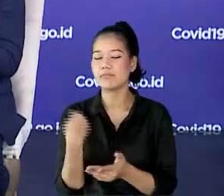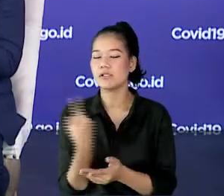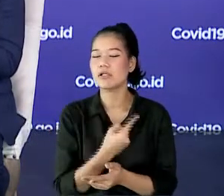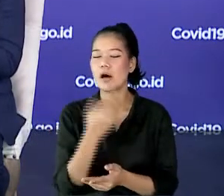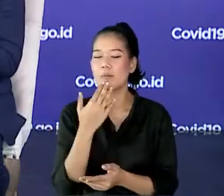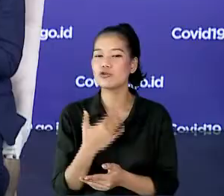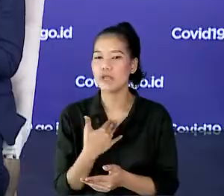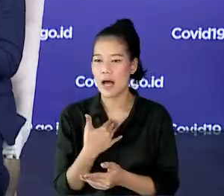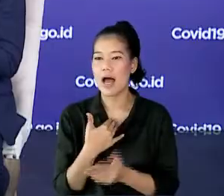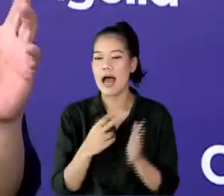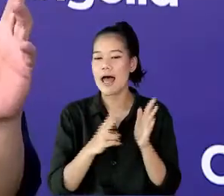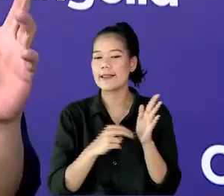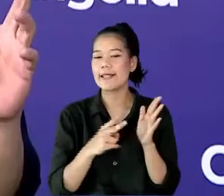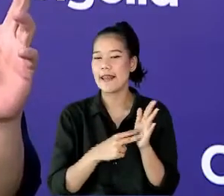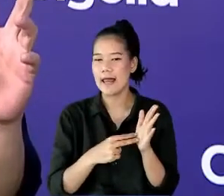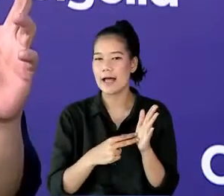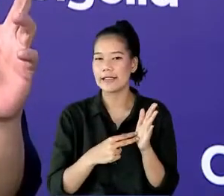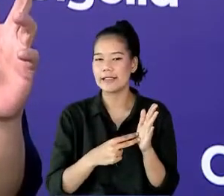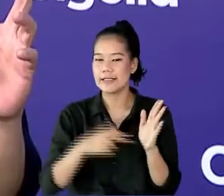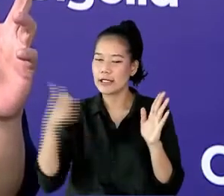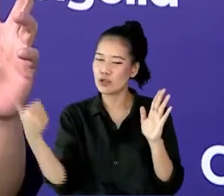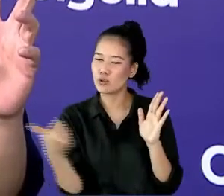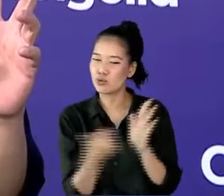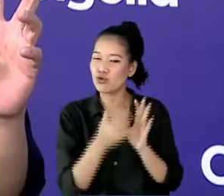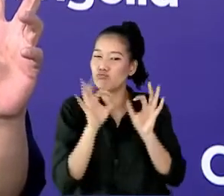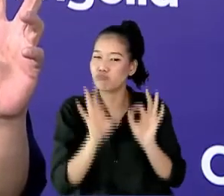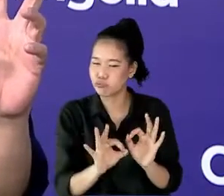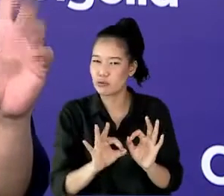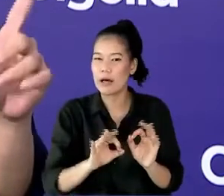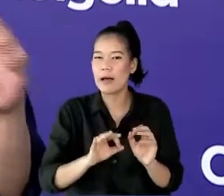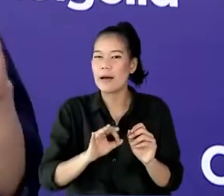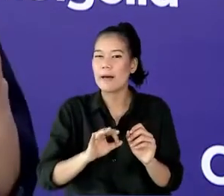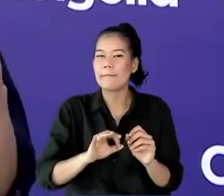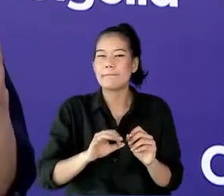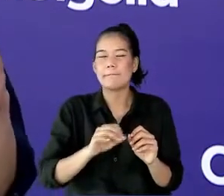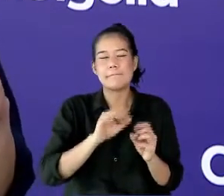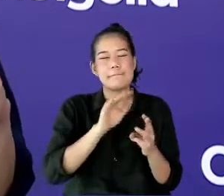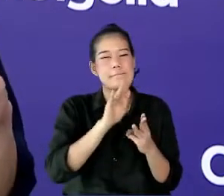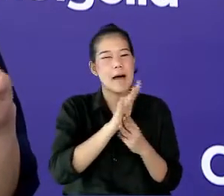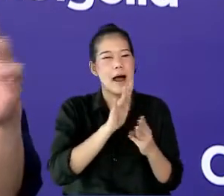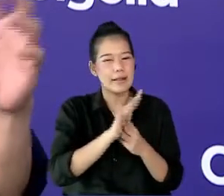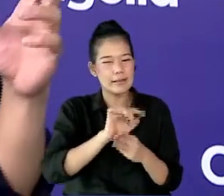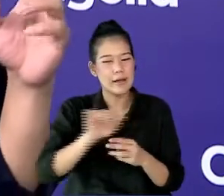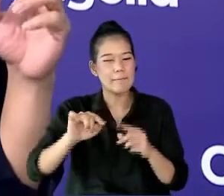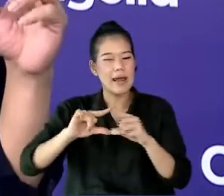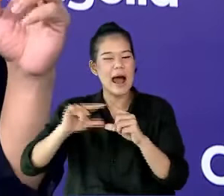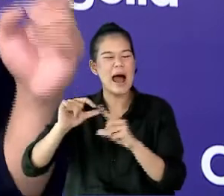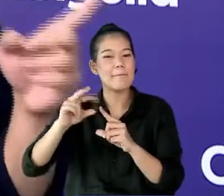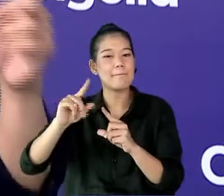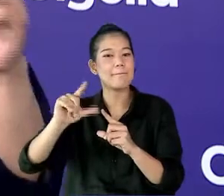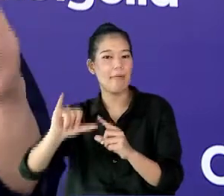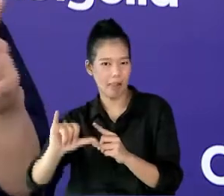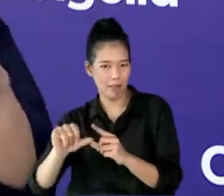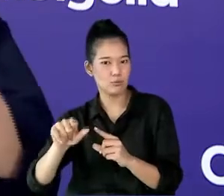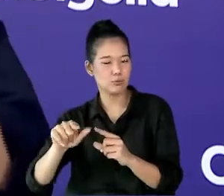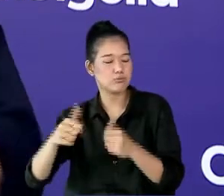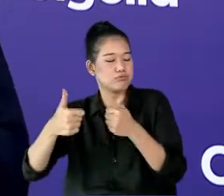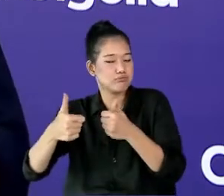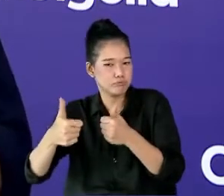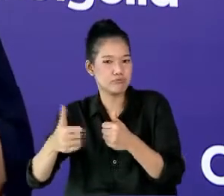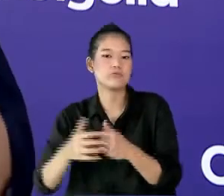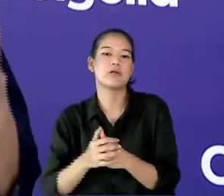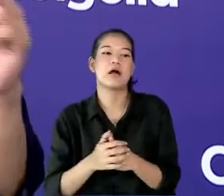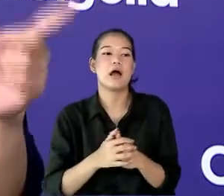punya skor kepatuhan tertinggi itu di sekitar Maret-April, ya. Di bulan September-Oktober